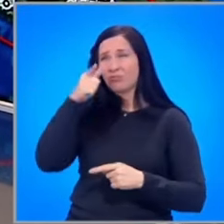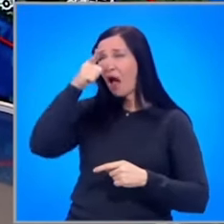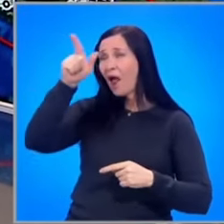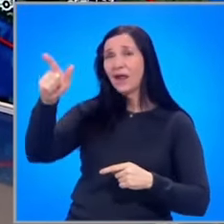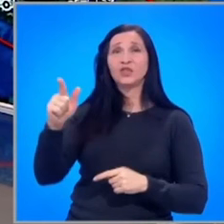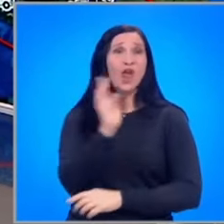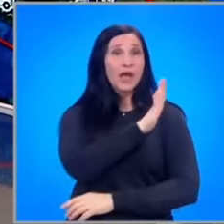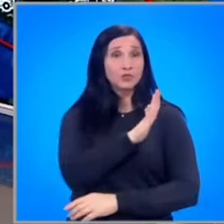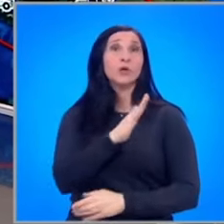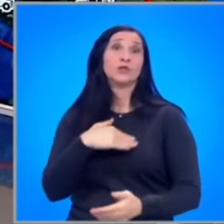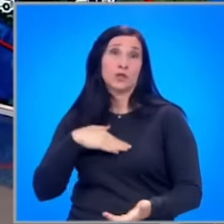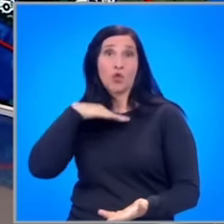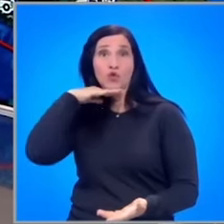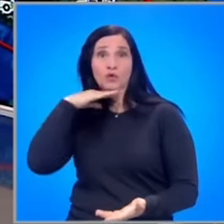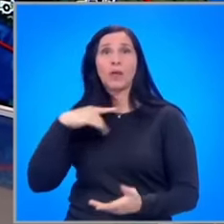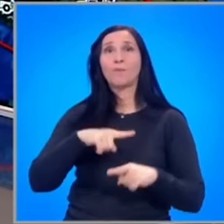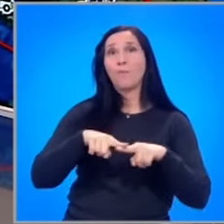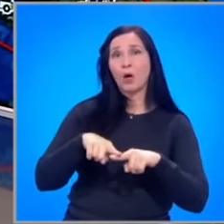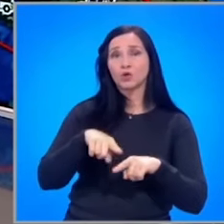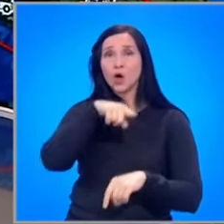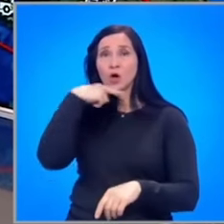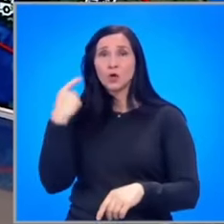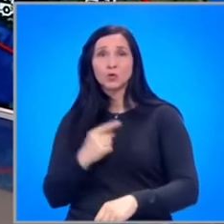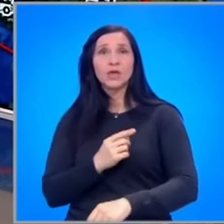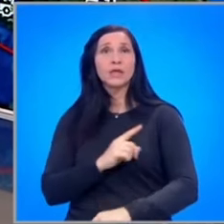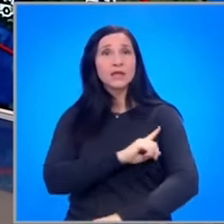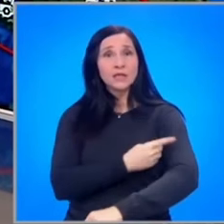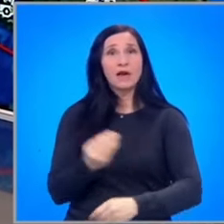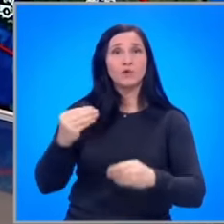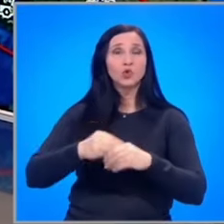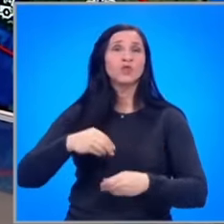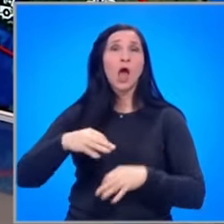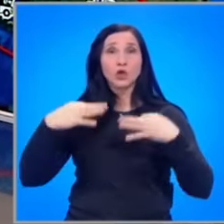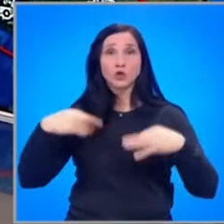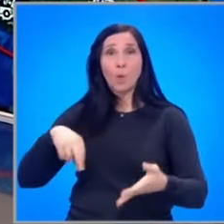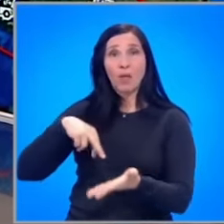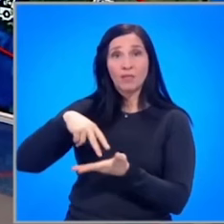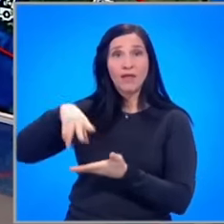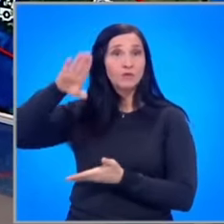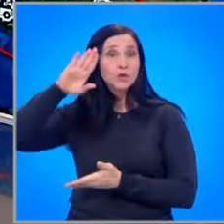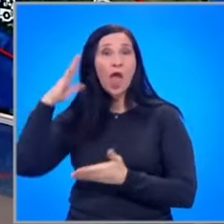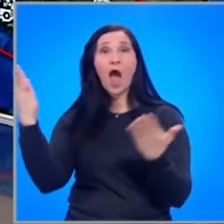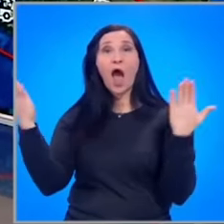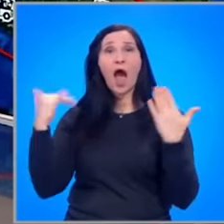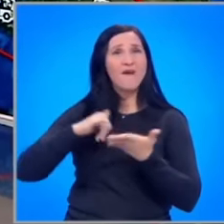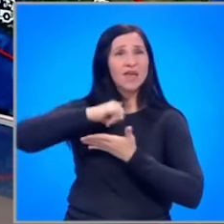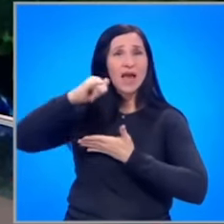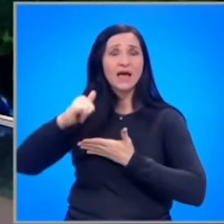за да стигнат до Беларус. Руските сили включват сухопътни войски, авиация, дронове, ПВО